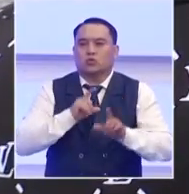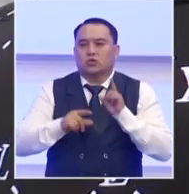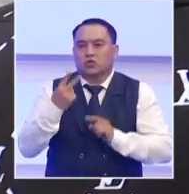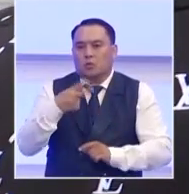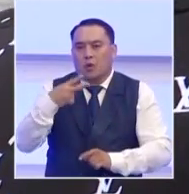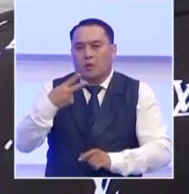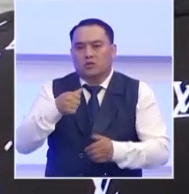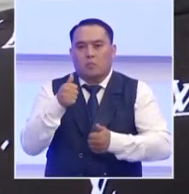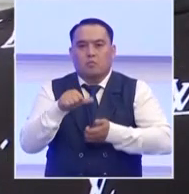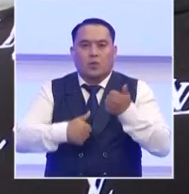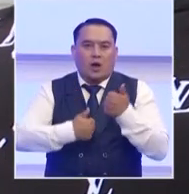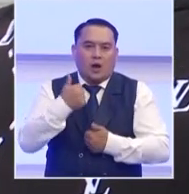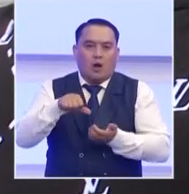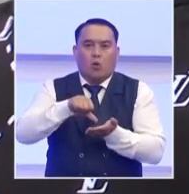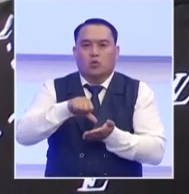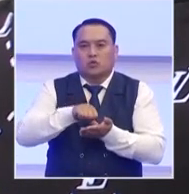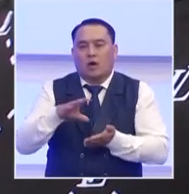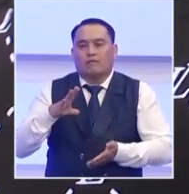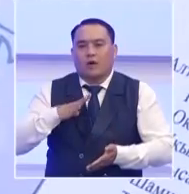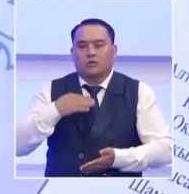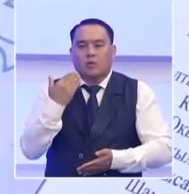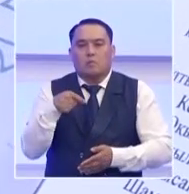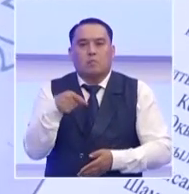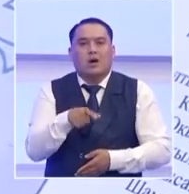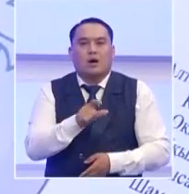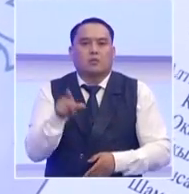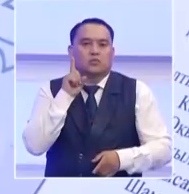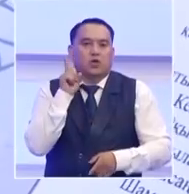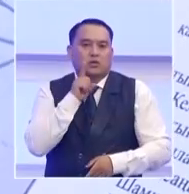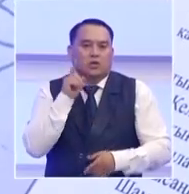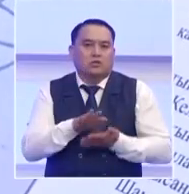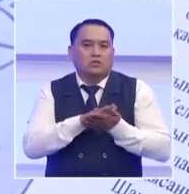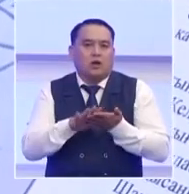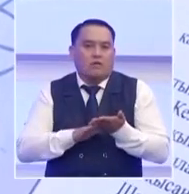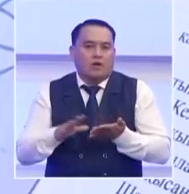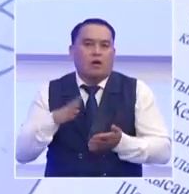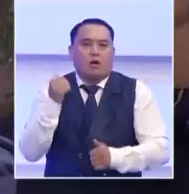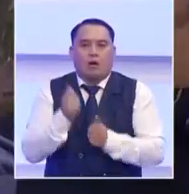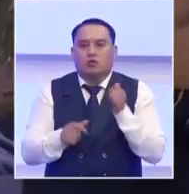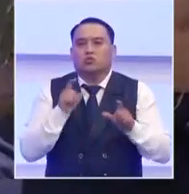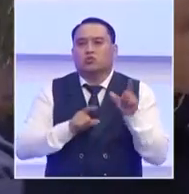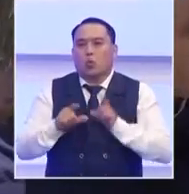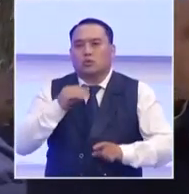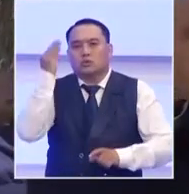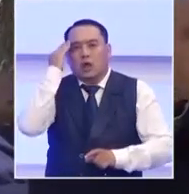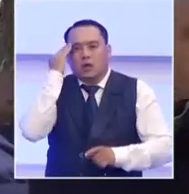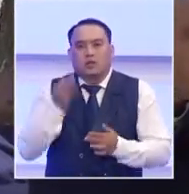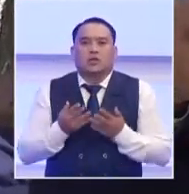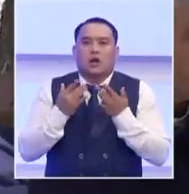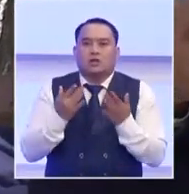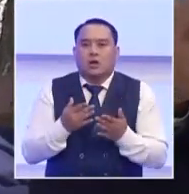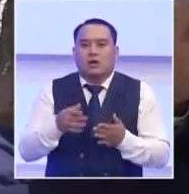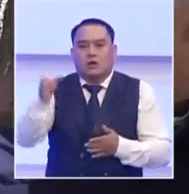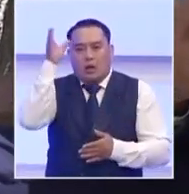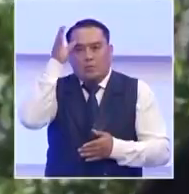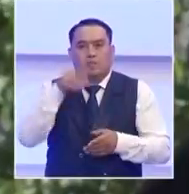2020 байқауына қатысуға еліміздің жоғарғы оқу орындарынан 1000-нан астам жастан өтініш келіп түскен. Әр студенттің таланты, талабы Білім